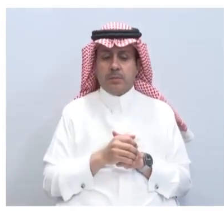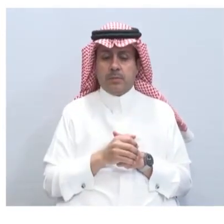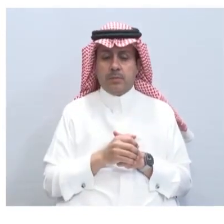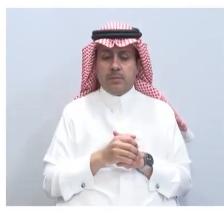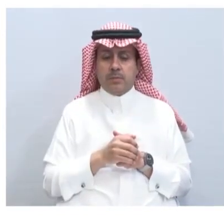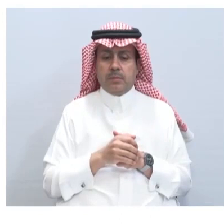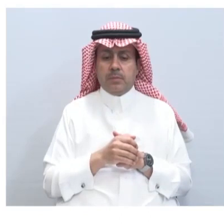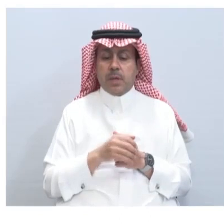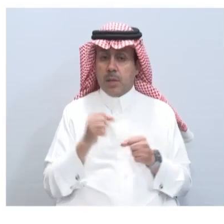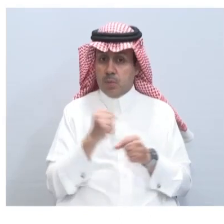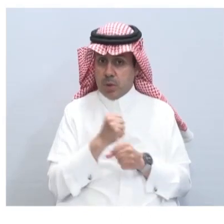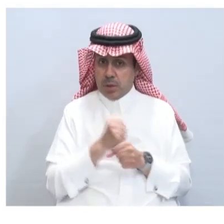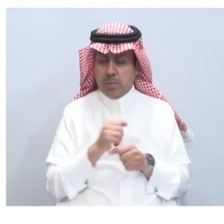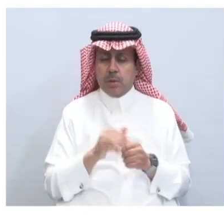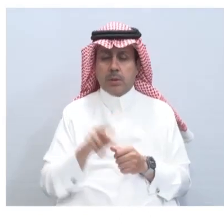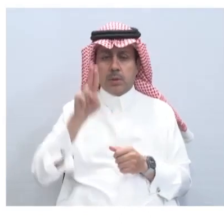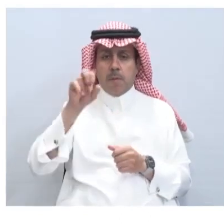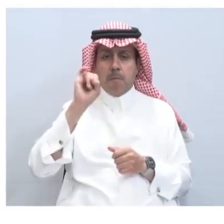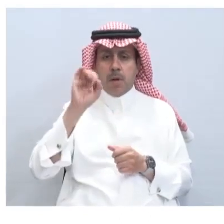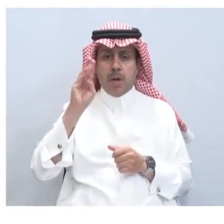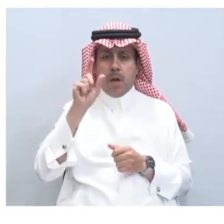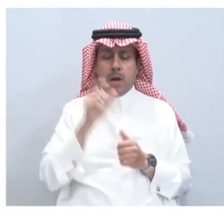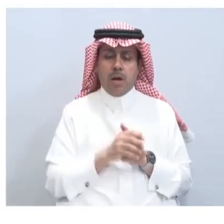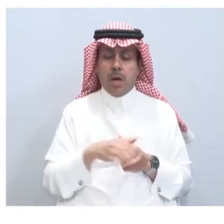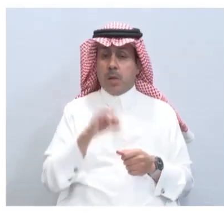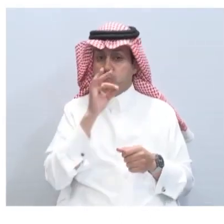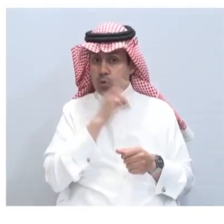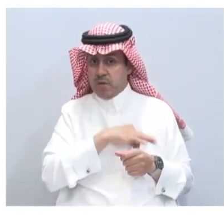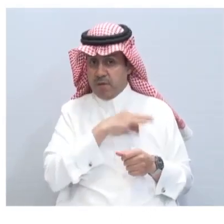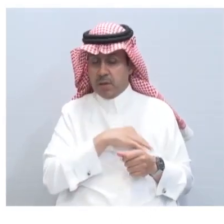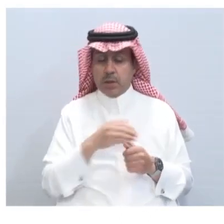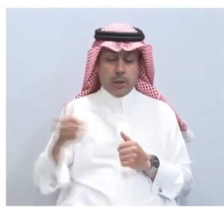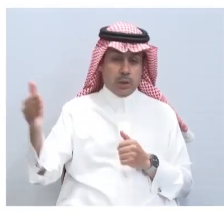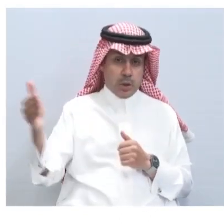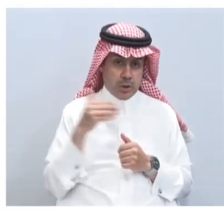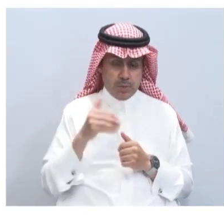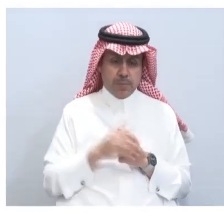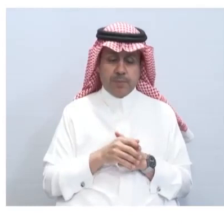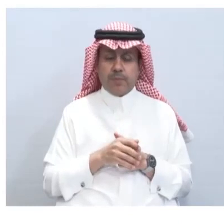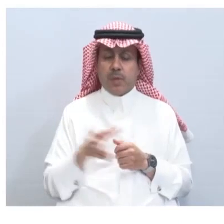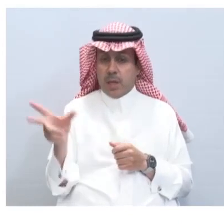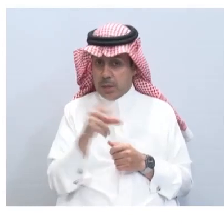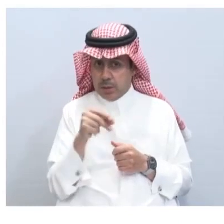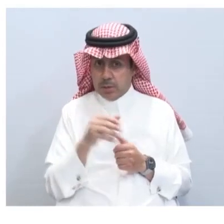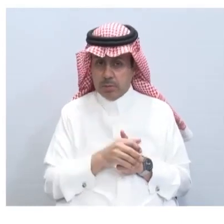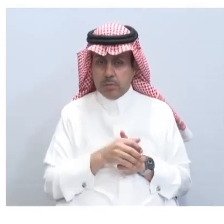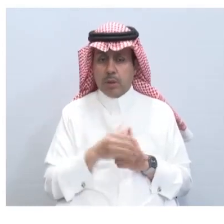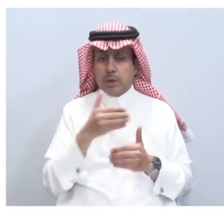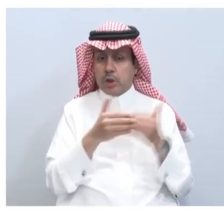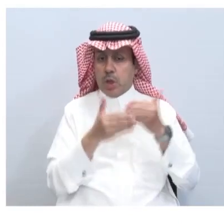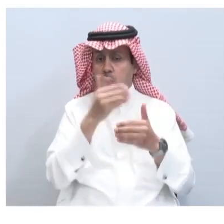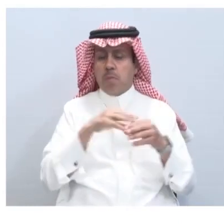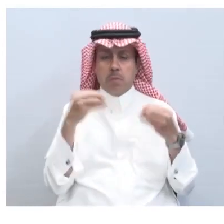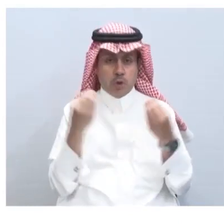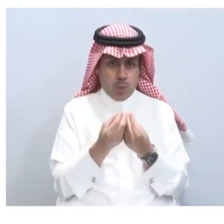البحث المستخدم ليتمكن المستفيد من السرج من استرجاع النتائج التي تتكون من